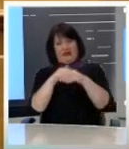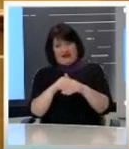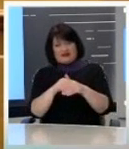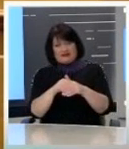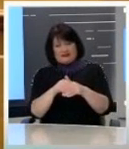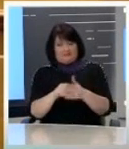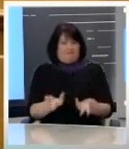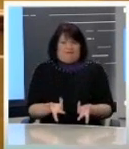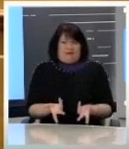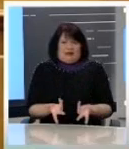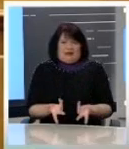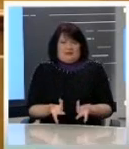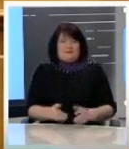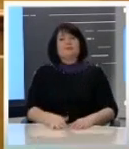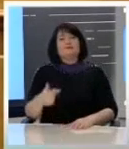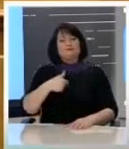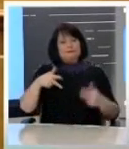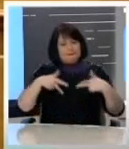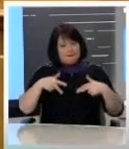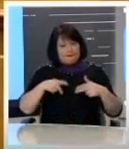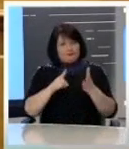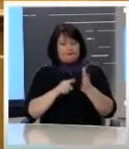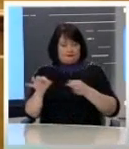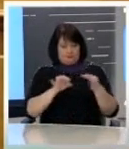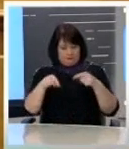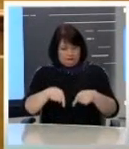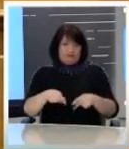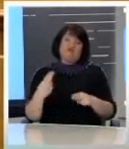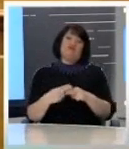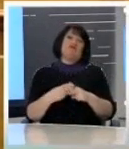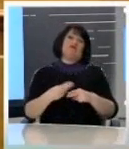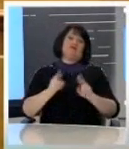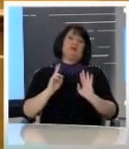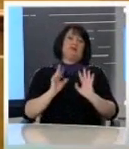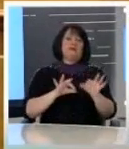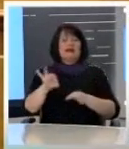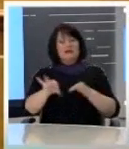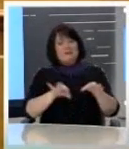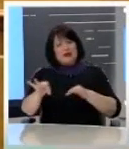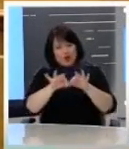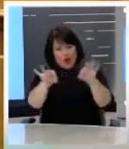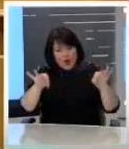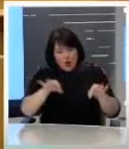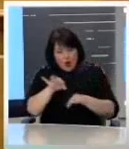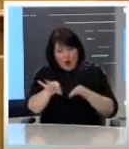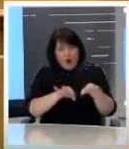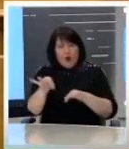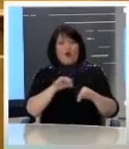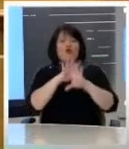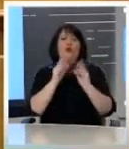η κυβέρνηση και το σημερινό νομοσχέδιο είναι πολύ χαρακτηριστικό, και το χρηματολόγιο και το λατομικό και πολλές